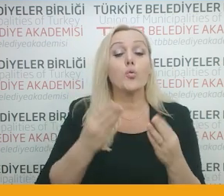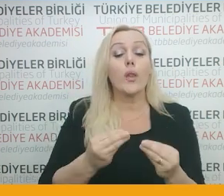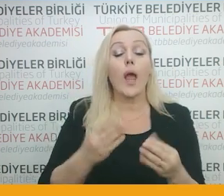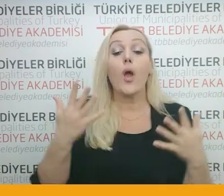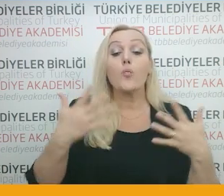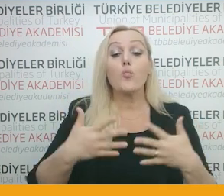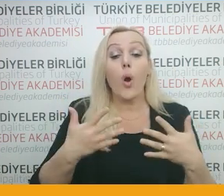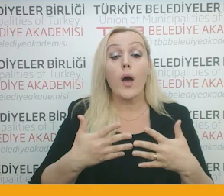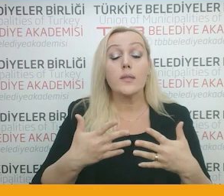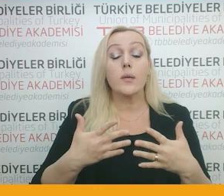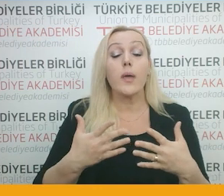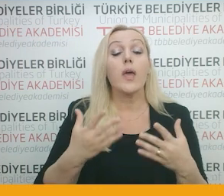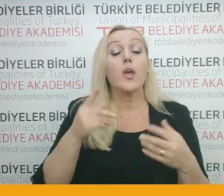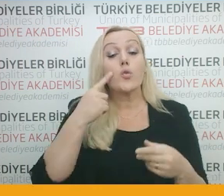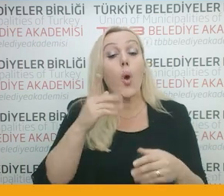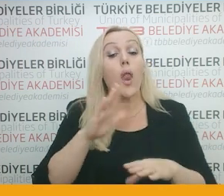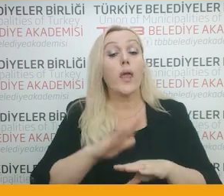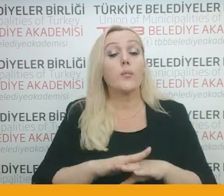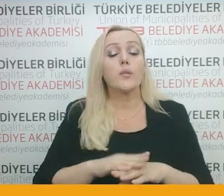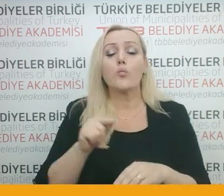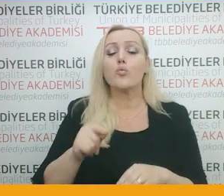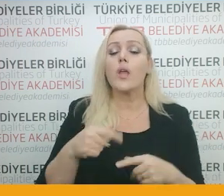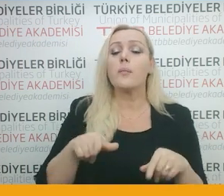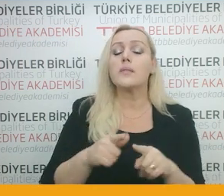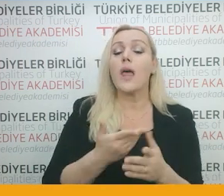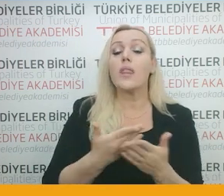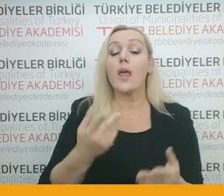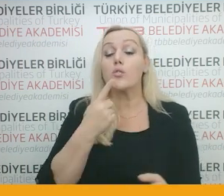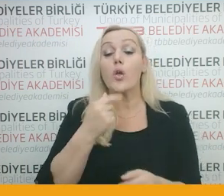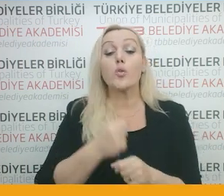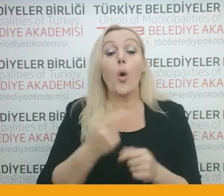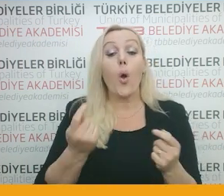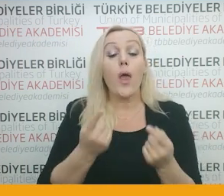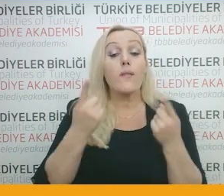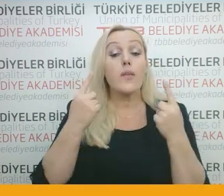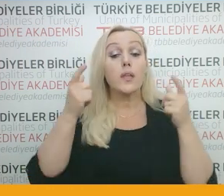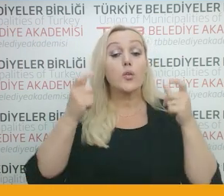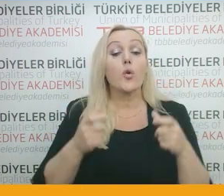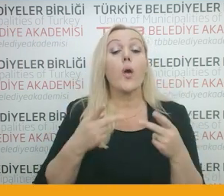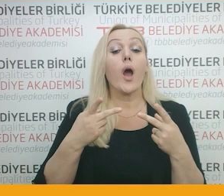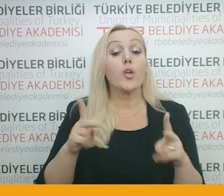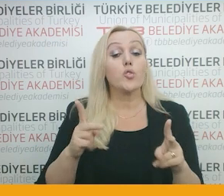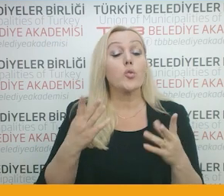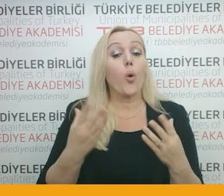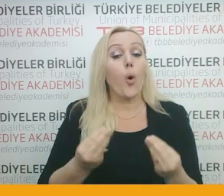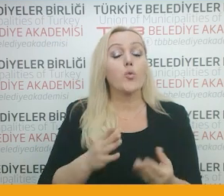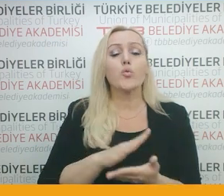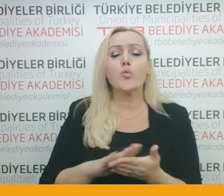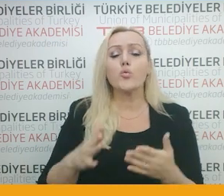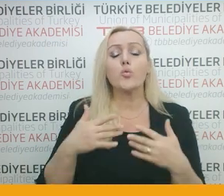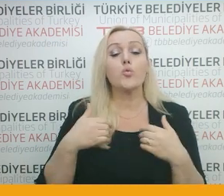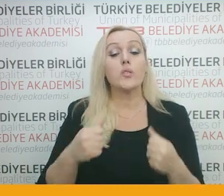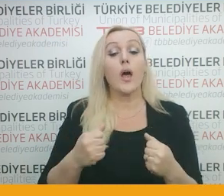muhasebe düzenine göre oluşturulması. Aslında burada bize ne diyor? Görev, yetki ve sorumluluklar açık ve net olsun. Düzgün, sağlıklı